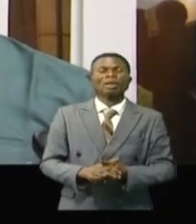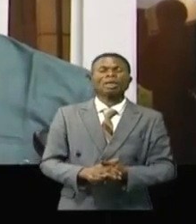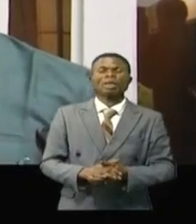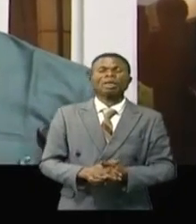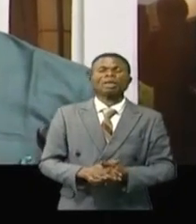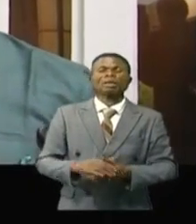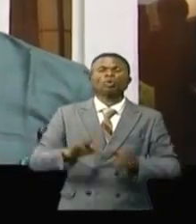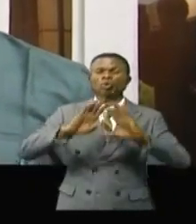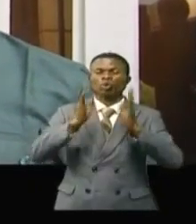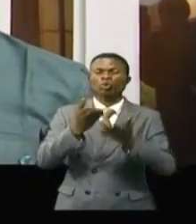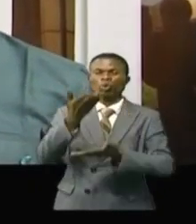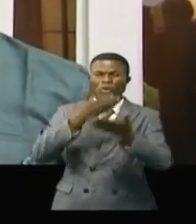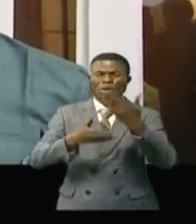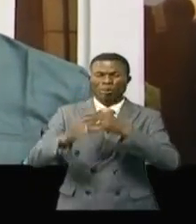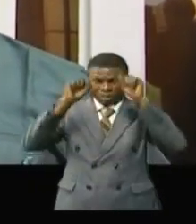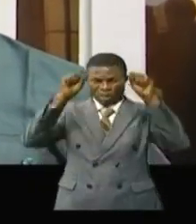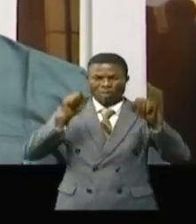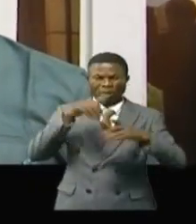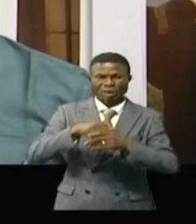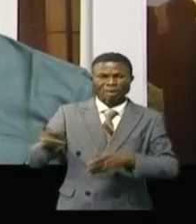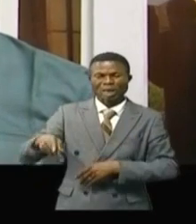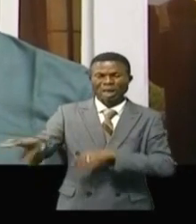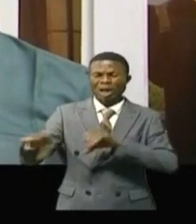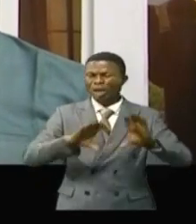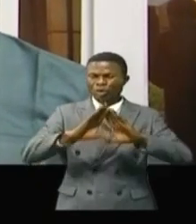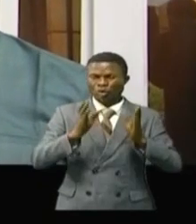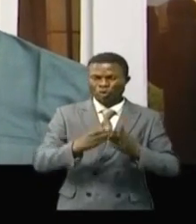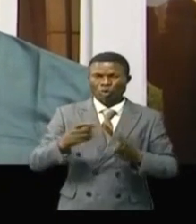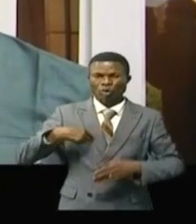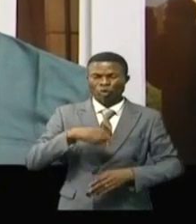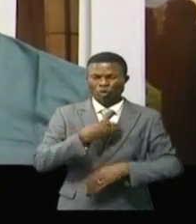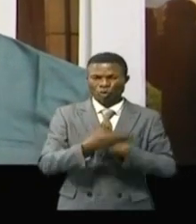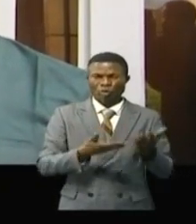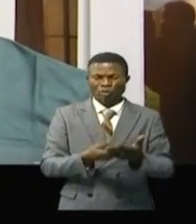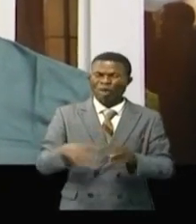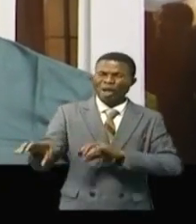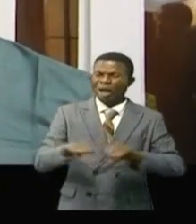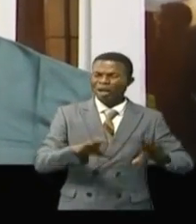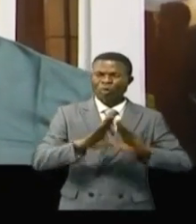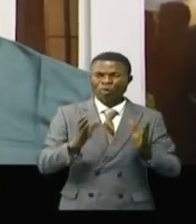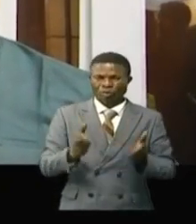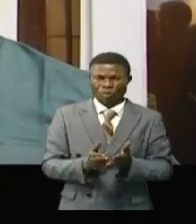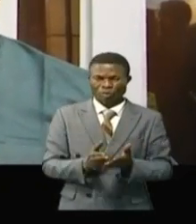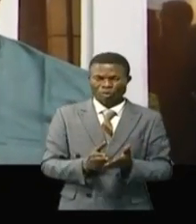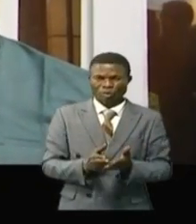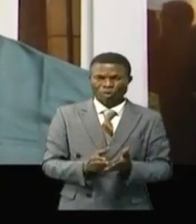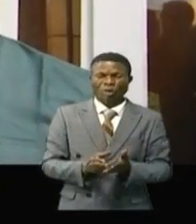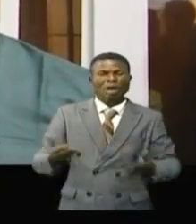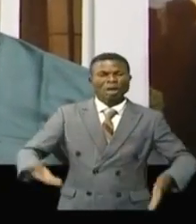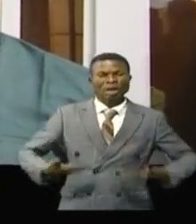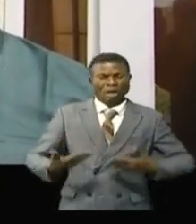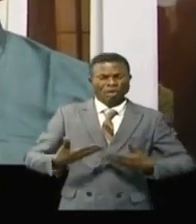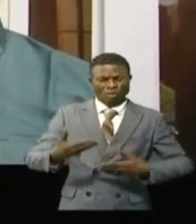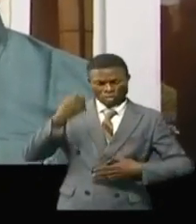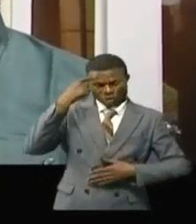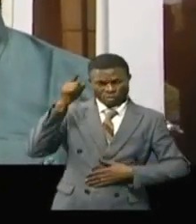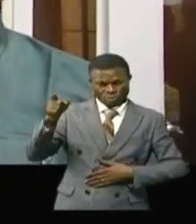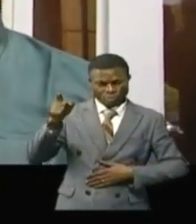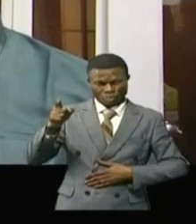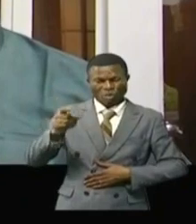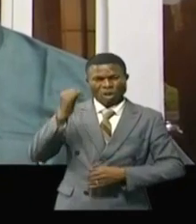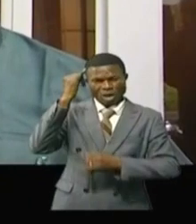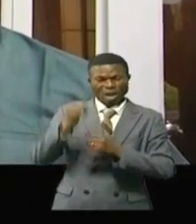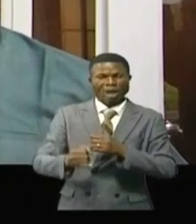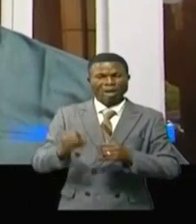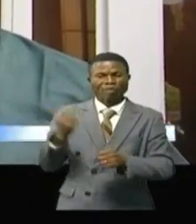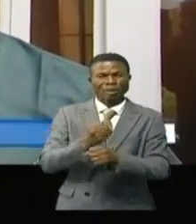donc tout ce que nous faisons comme action, tout ce que nous faisons, nous posons comme acte, c'est lui qui sera comptable à la fin du mandat, ça sera le